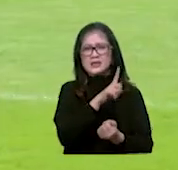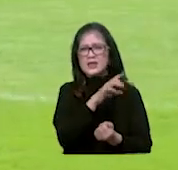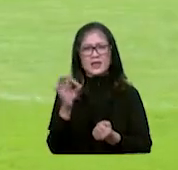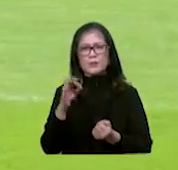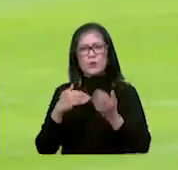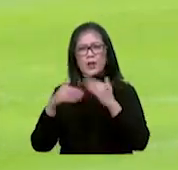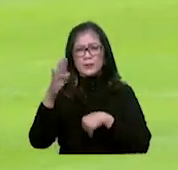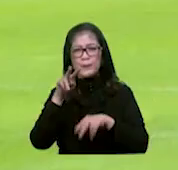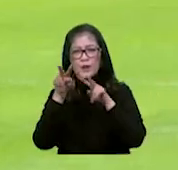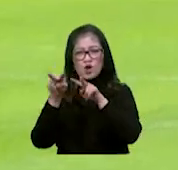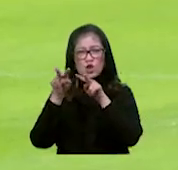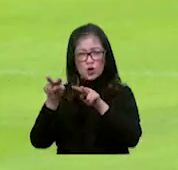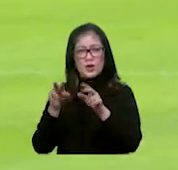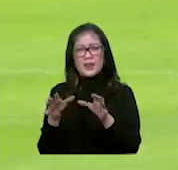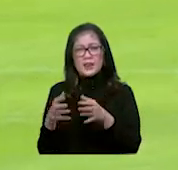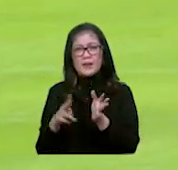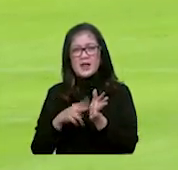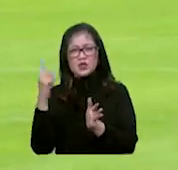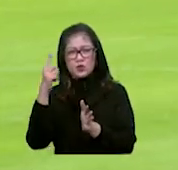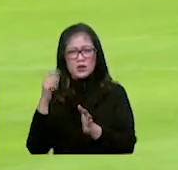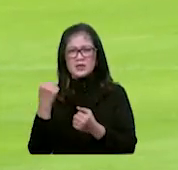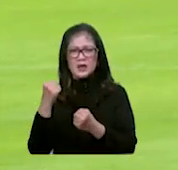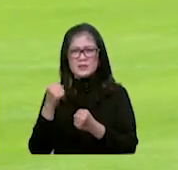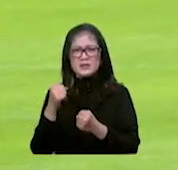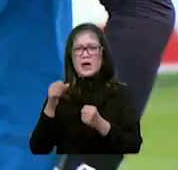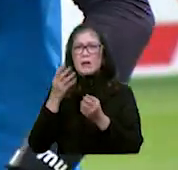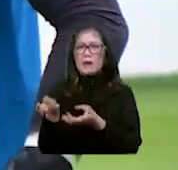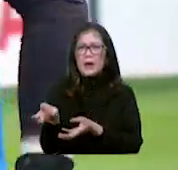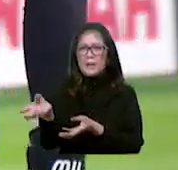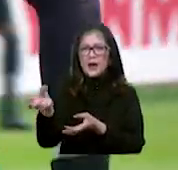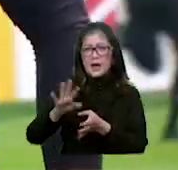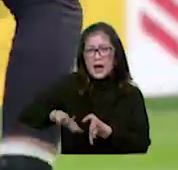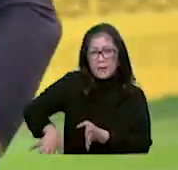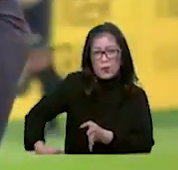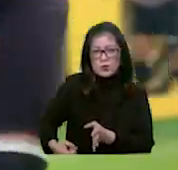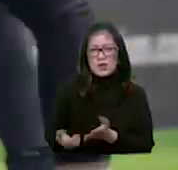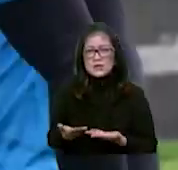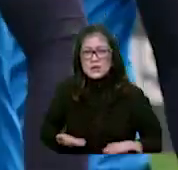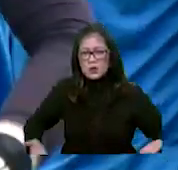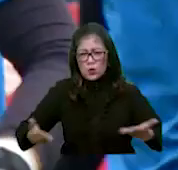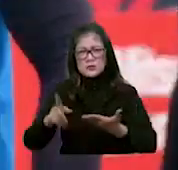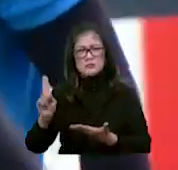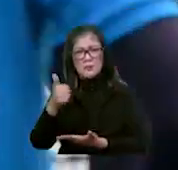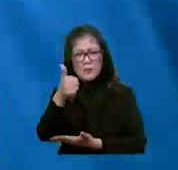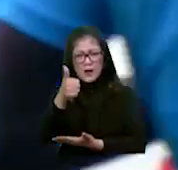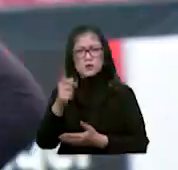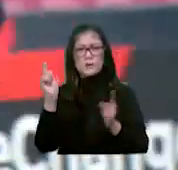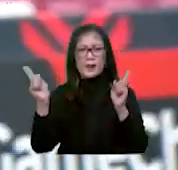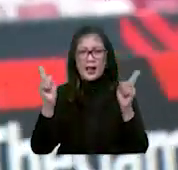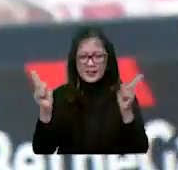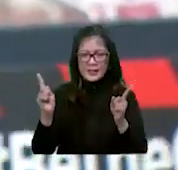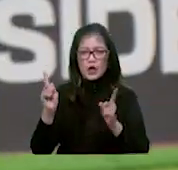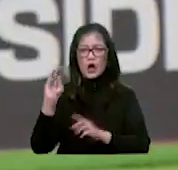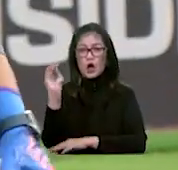namun Timnas tidak bisa menganggap remeh Kamboja yang saat ini dalam kondisi bagus usai mengalahkan Filipina Ketua